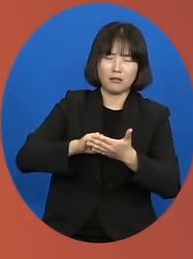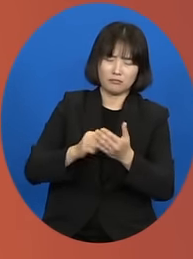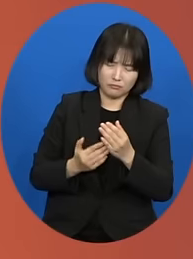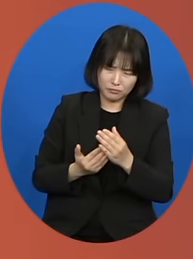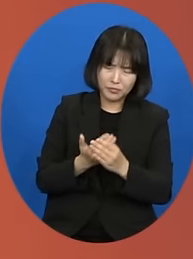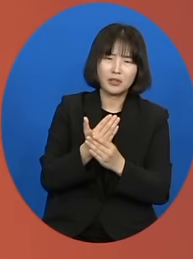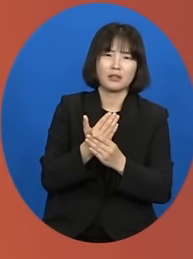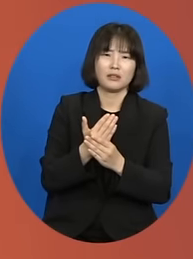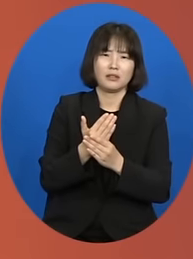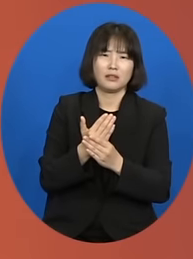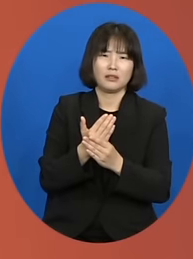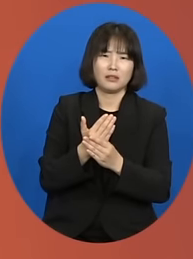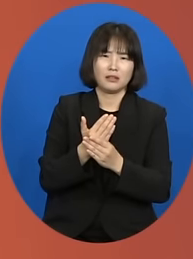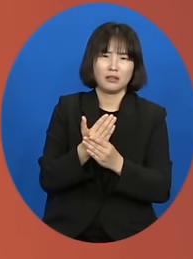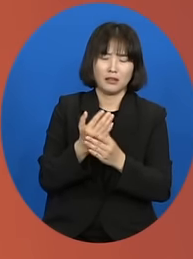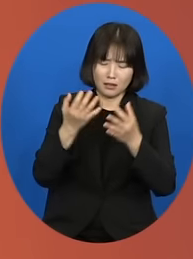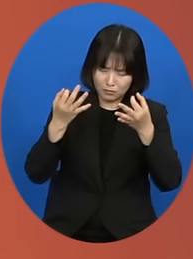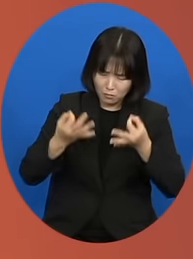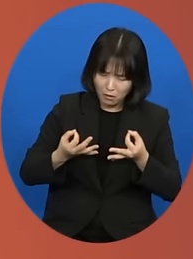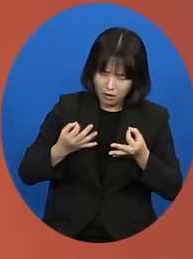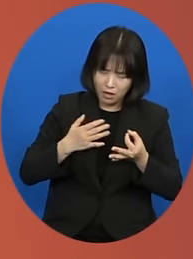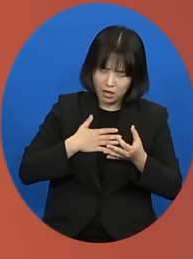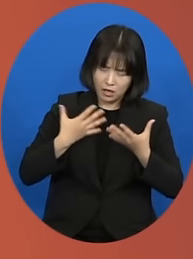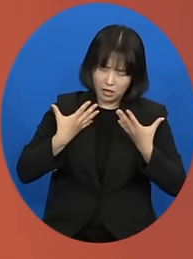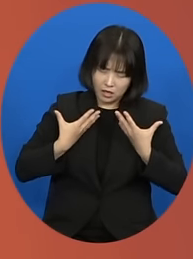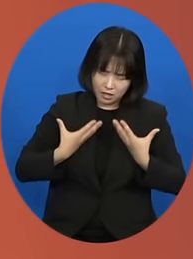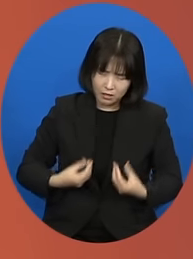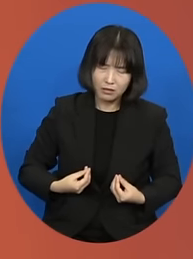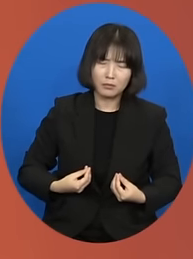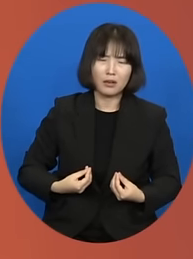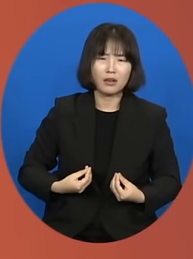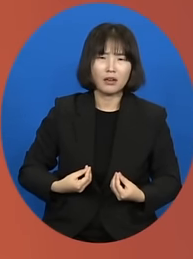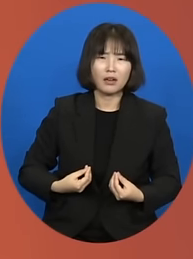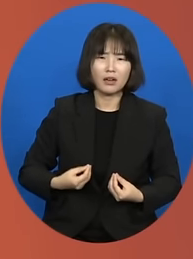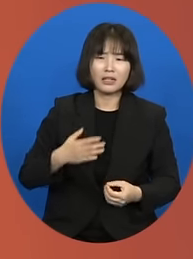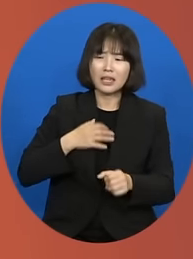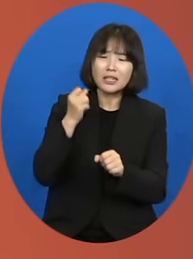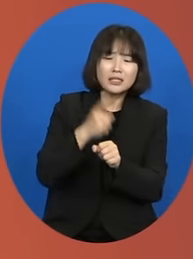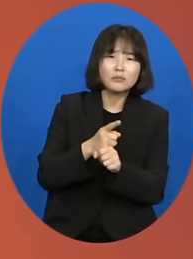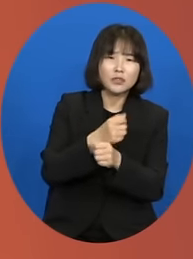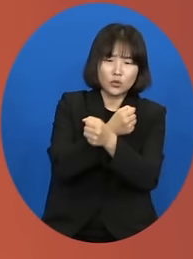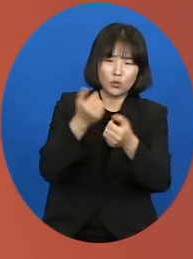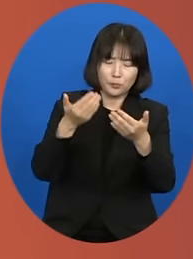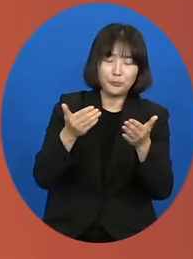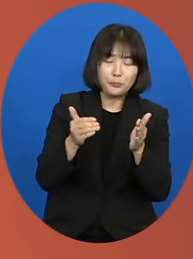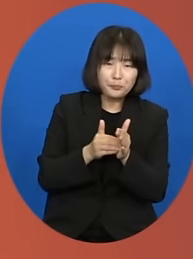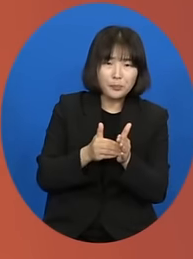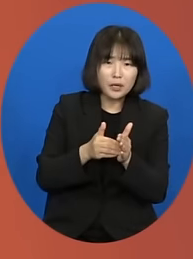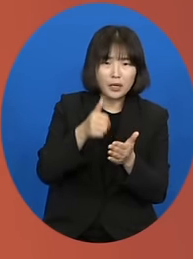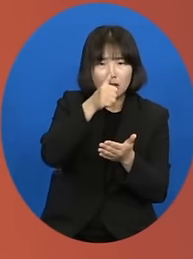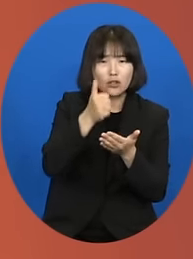주님, 내가 왜 이러지요? 나 역시 저렇게 용서받은 죄임에도 불구하고